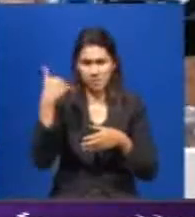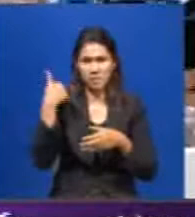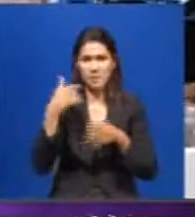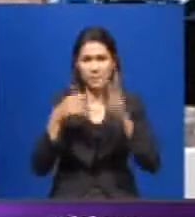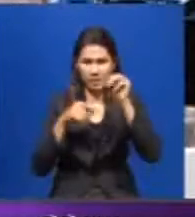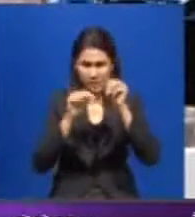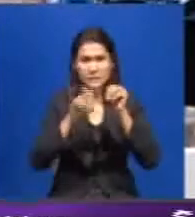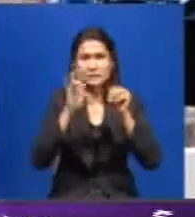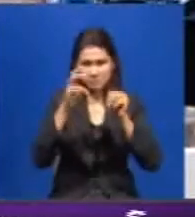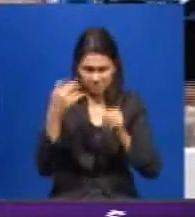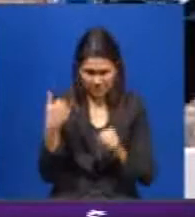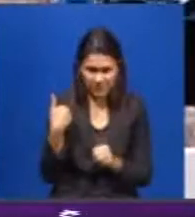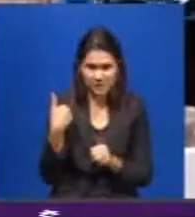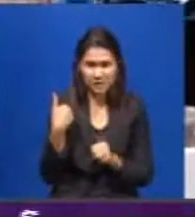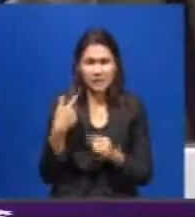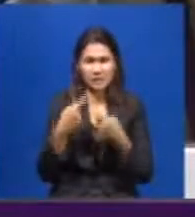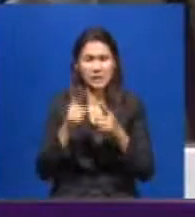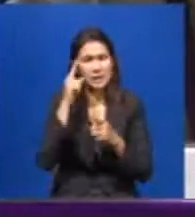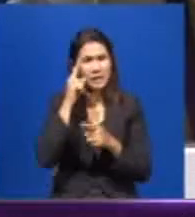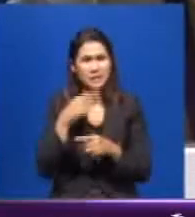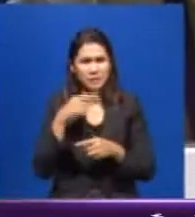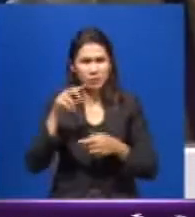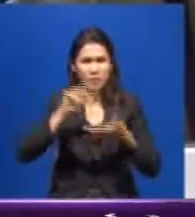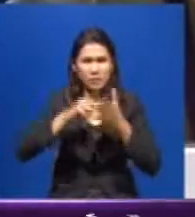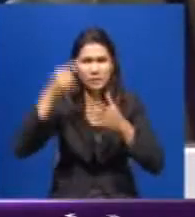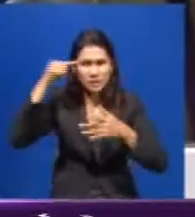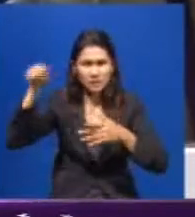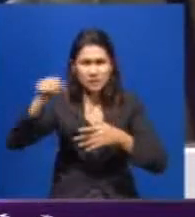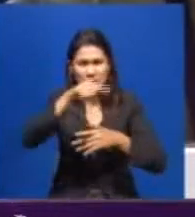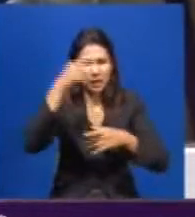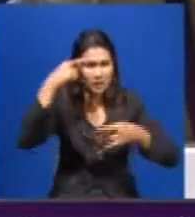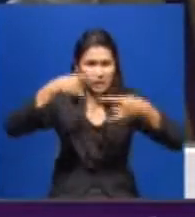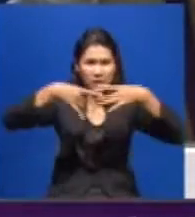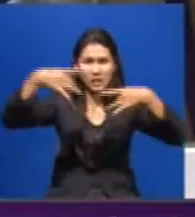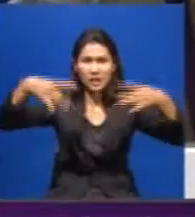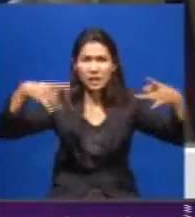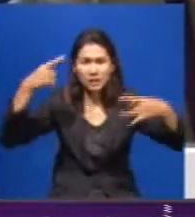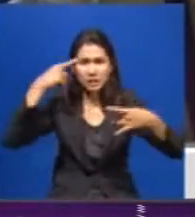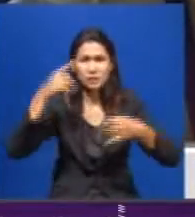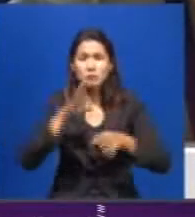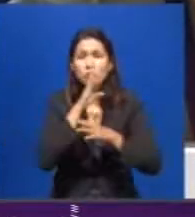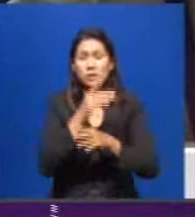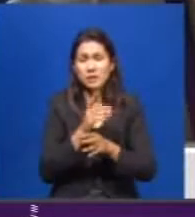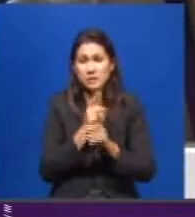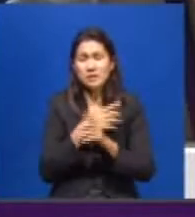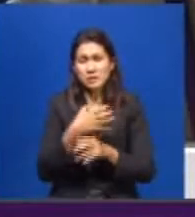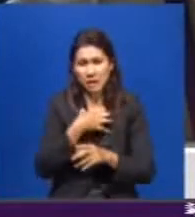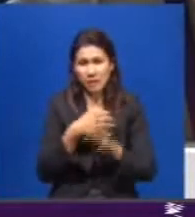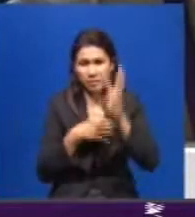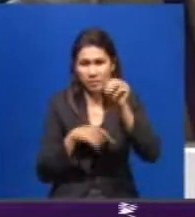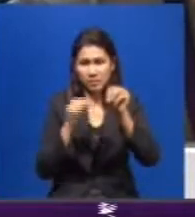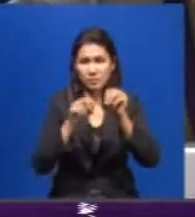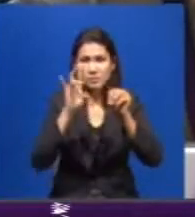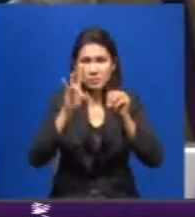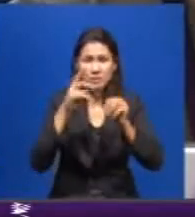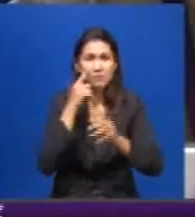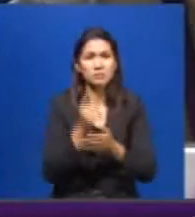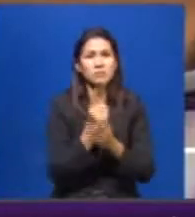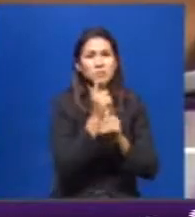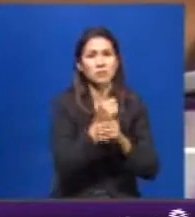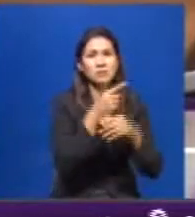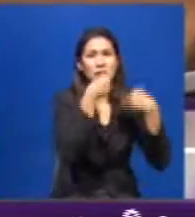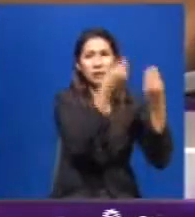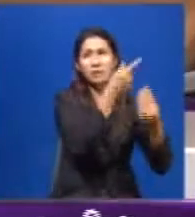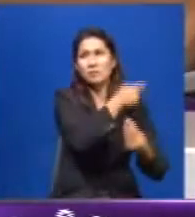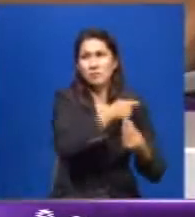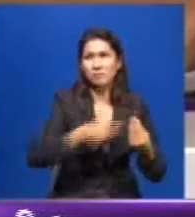7มีอยู่เพียงแต่คิดจะใช้มาตรา7อย่างเป็นคนละทิศคนละทางโดยเฉพาะอย่างยิ่งคิดจะใช้มาตรา7ไประคายเคืองเบื้องพระยุคลบาทยังคิดจะทำกันเลยที